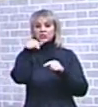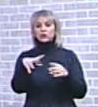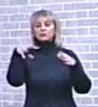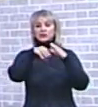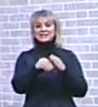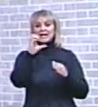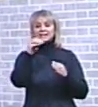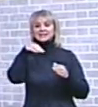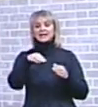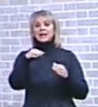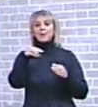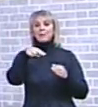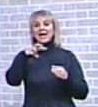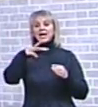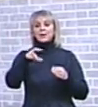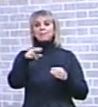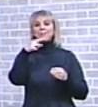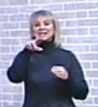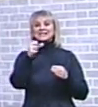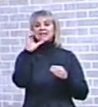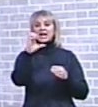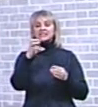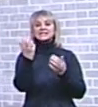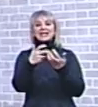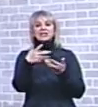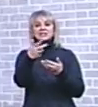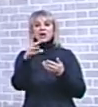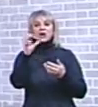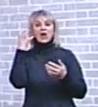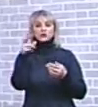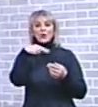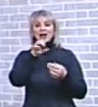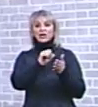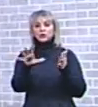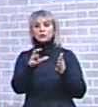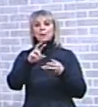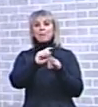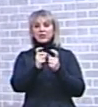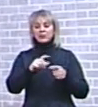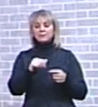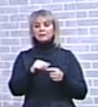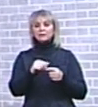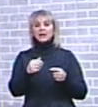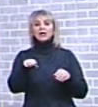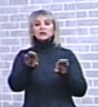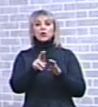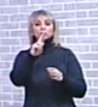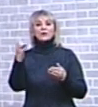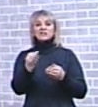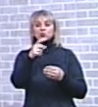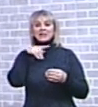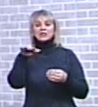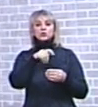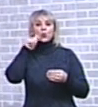числе С-300ПМ «Панцирь-С» – средств радиоэлектронной борьбы. Так кто же в истории